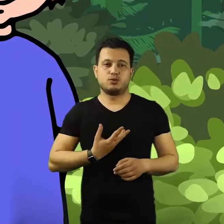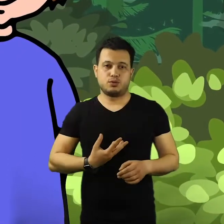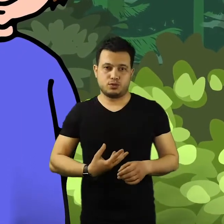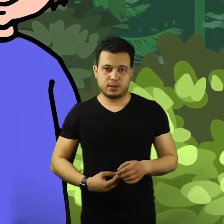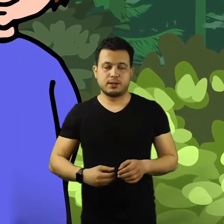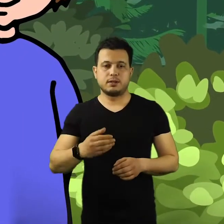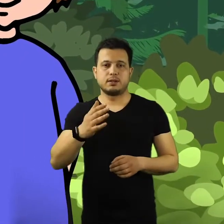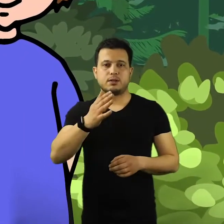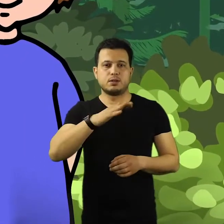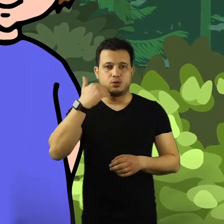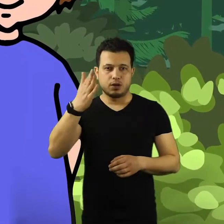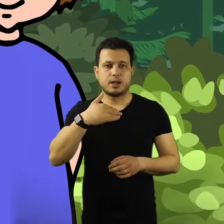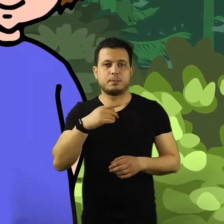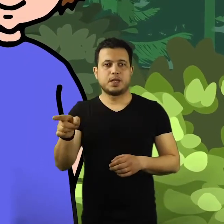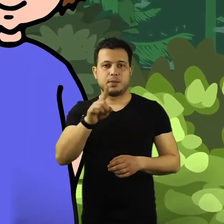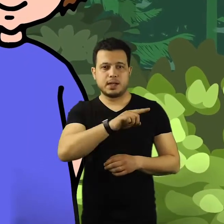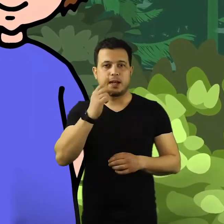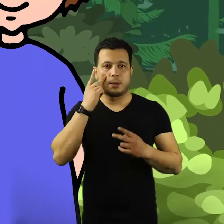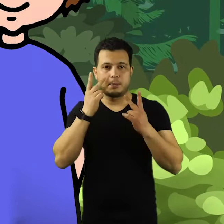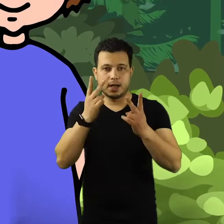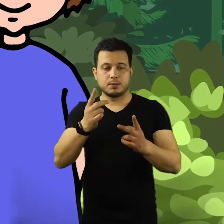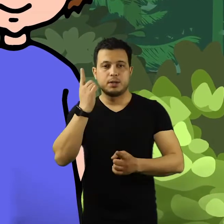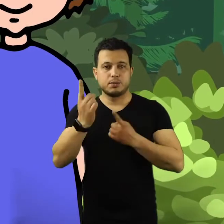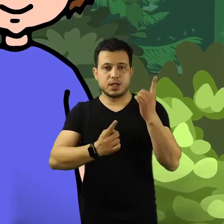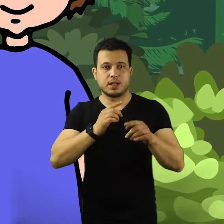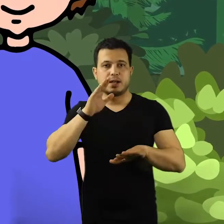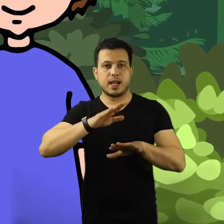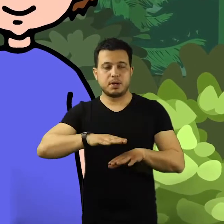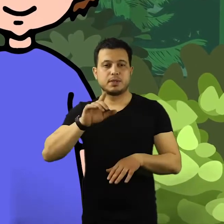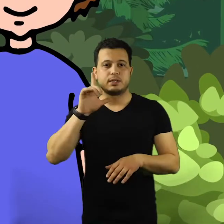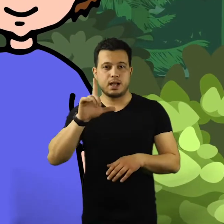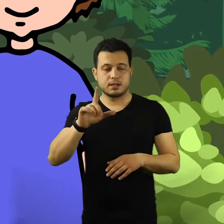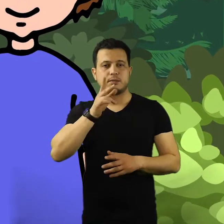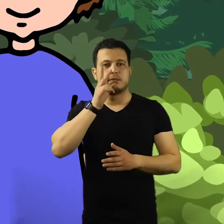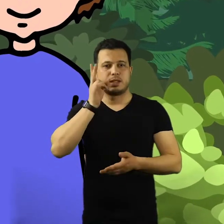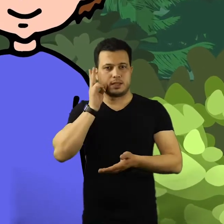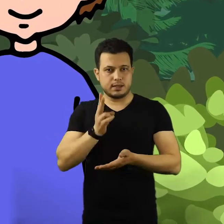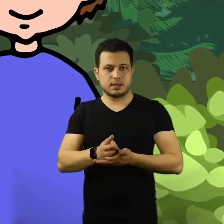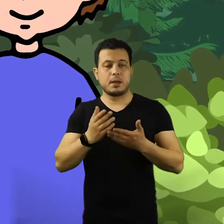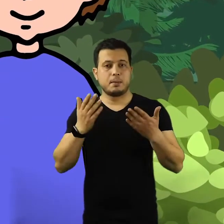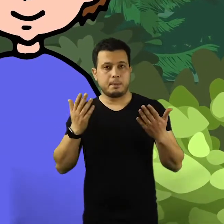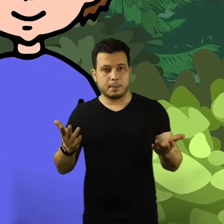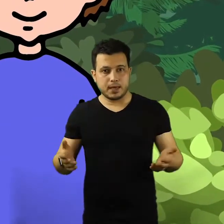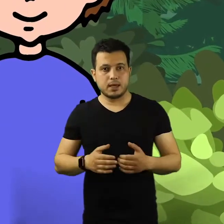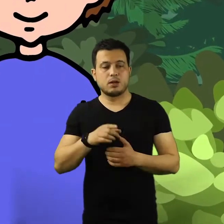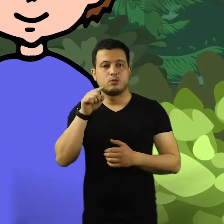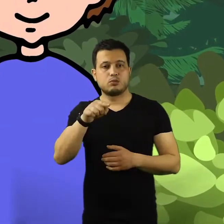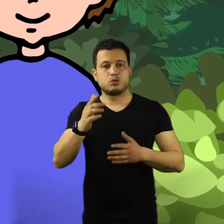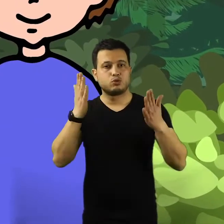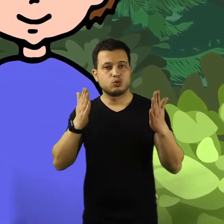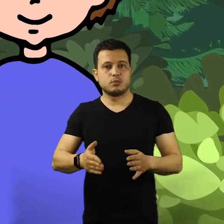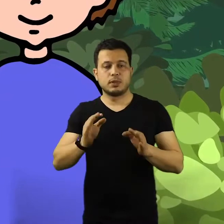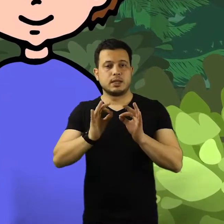Birbirlerine dönüp Bir şeyler yapmalıyız Evet kesinlikle Peki bu durumu